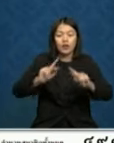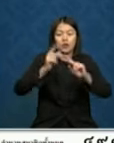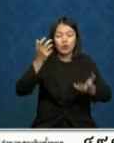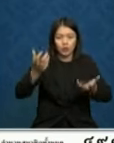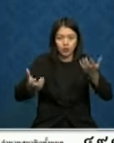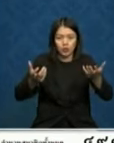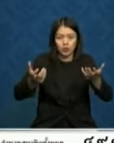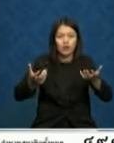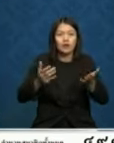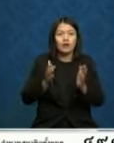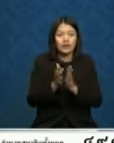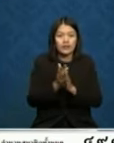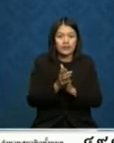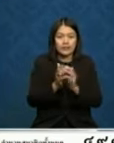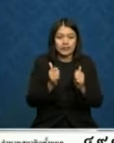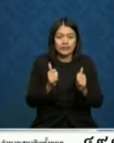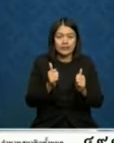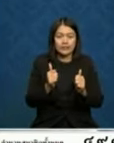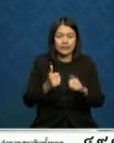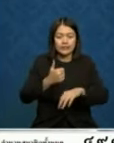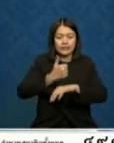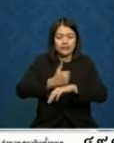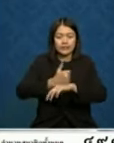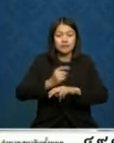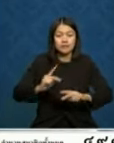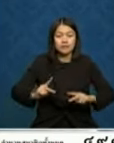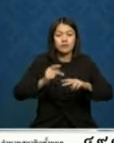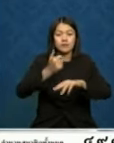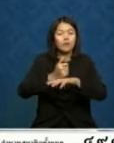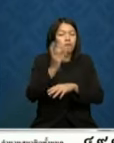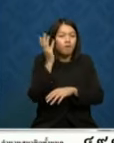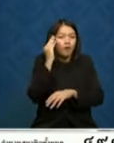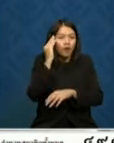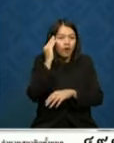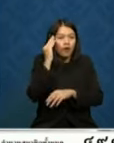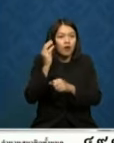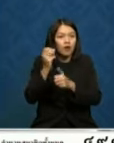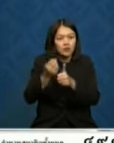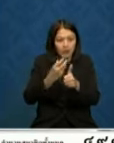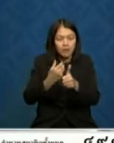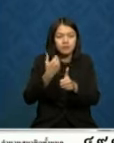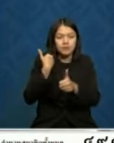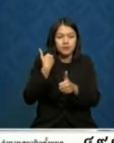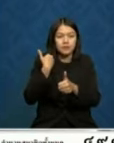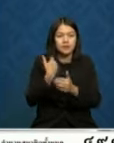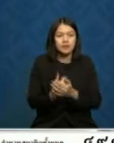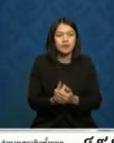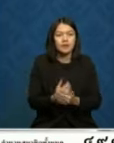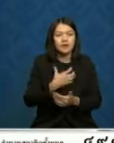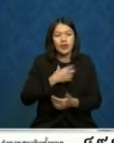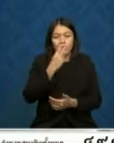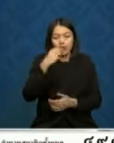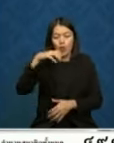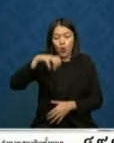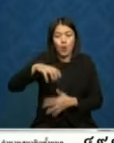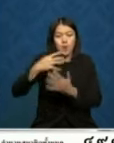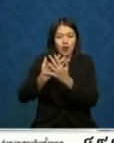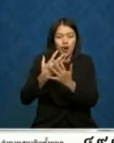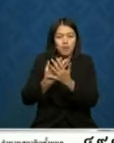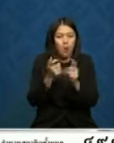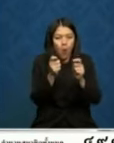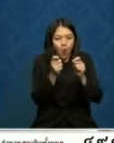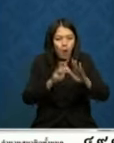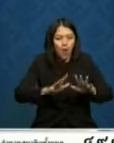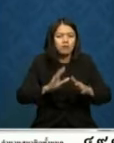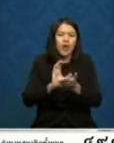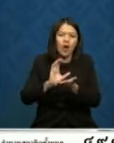นะคะซึ่งวันนี้ต้องขอชื่นชมนะคะทางท่านรัฐมนตรีเนี่ยก็ได้มาร่วมรับฟังข้อเสนอแนะจากพวกเราด้วยนะดิฉันอยากเห็นค่ะกรมราชทัณฑ์จะออกแบบจะ